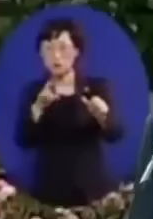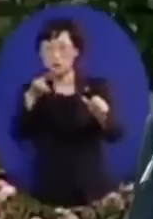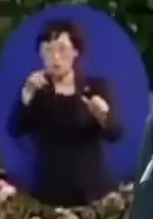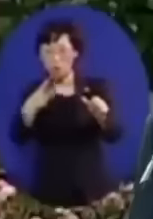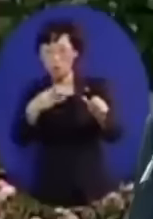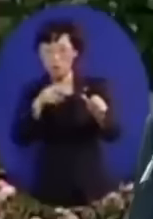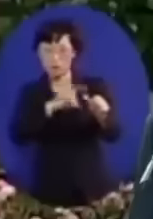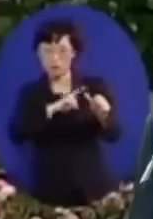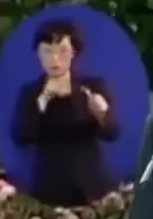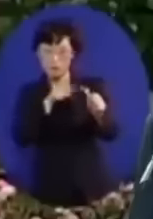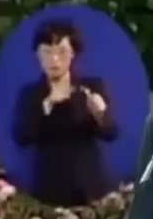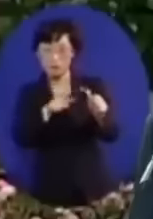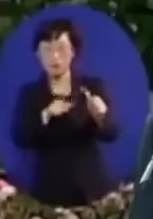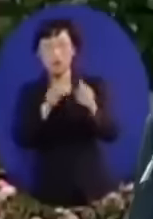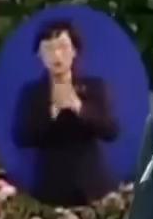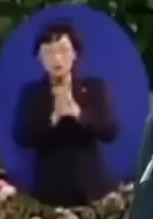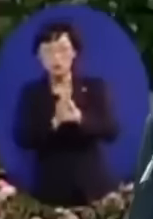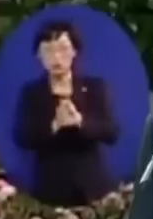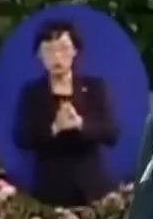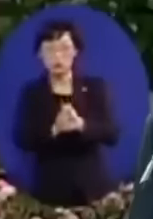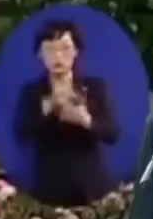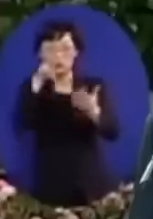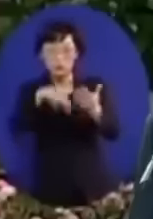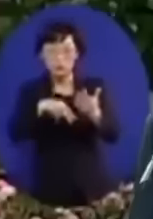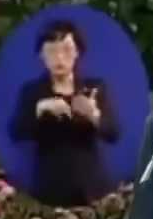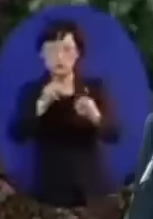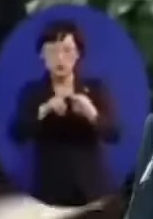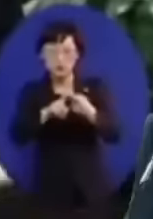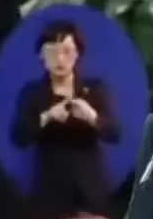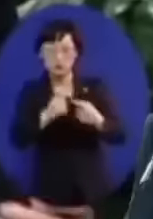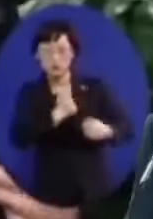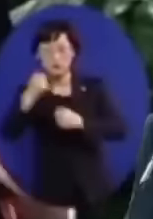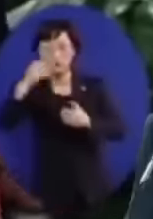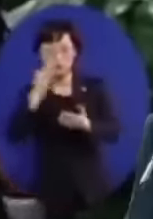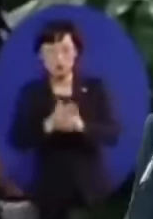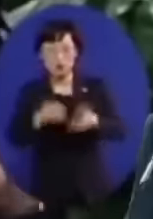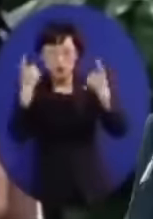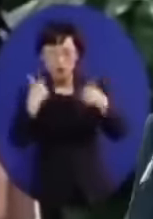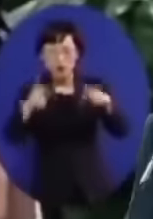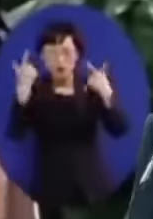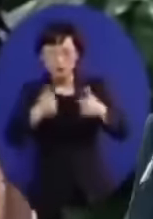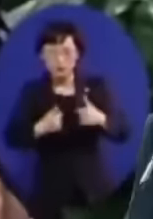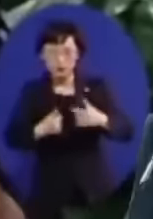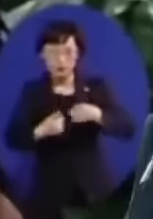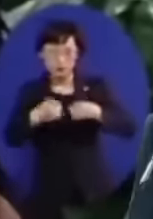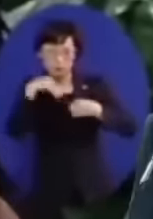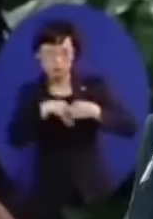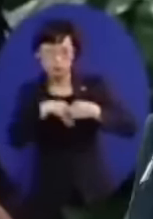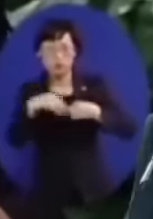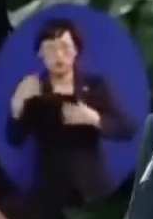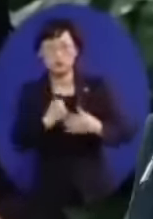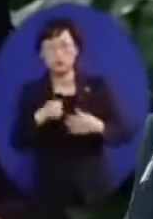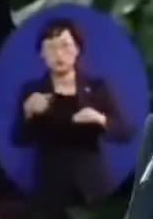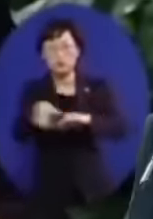기도하고 성경 읽는 것을 등한하지 마라. 어디 가든지 성경책은 복겨둬 넣어야 되니라.